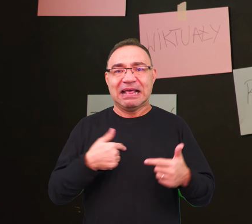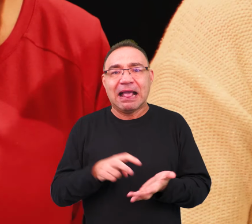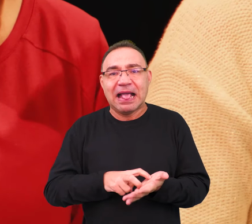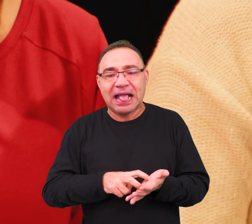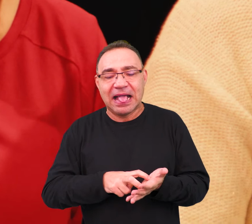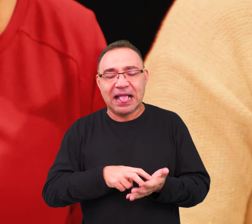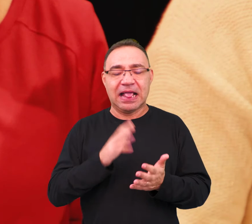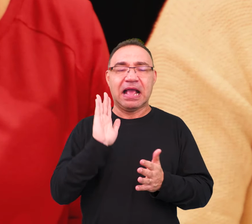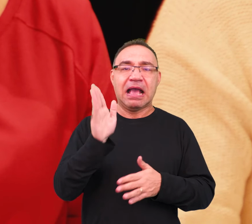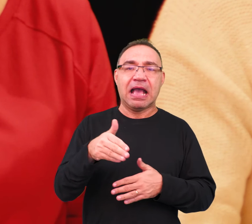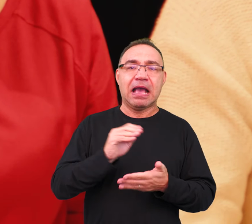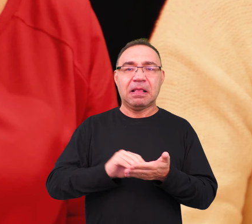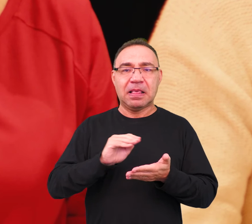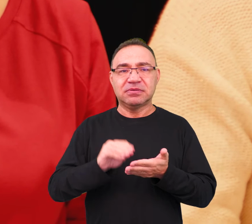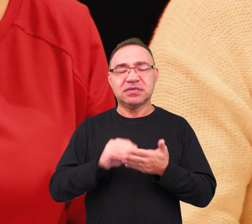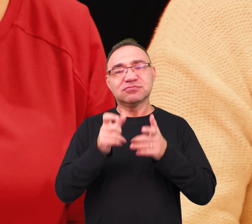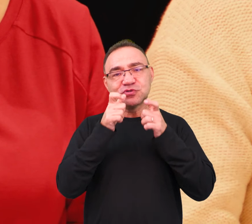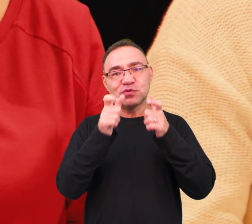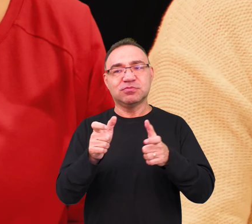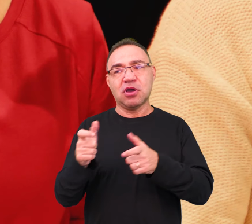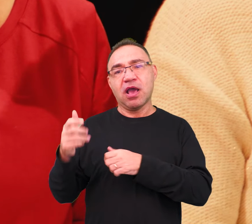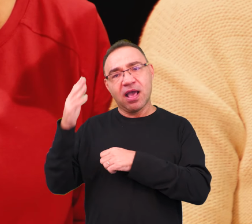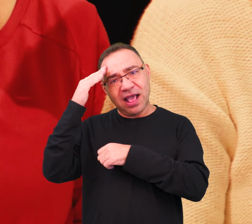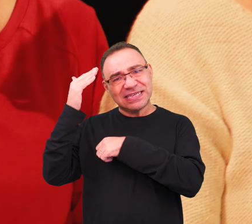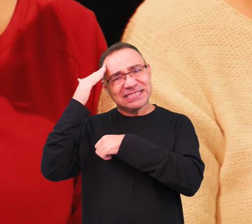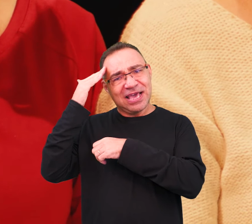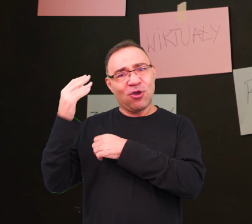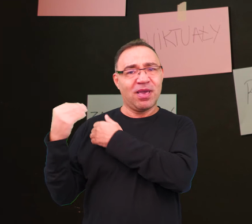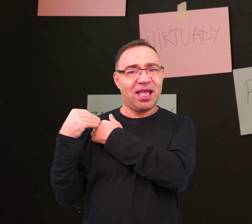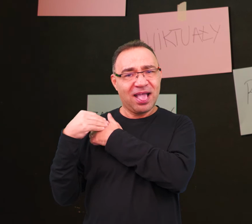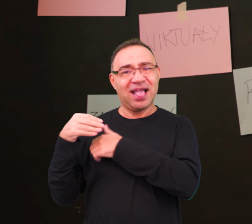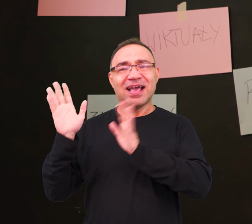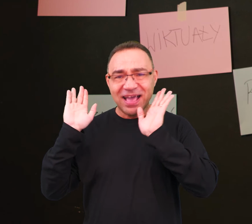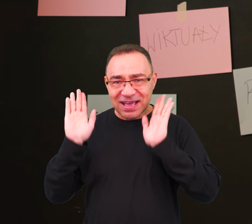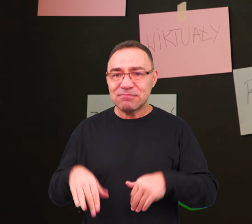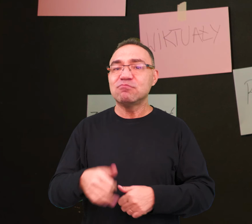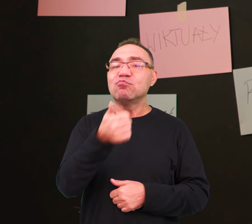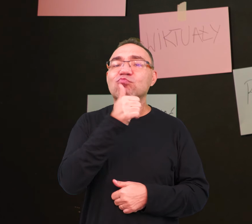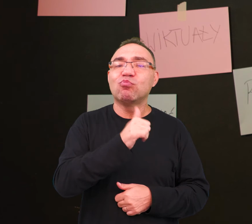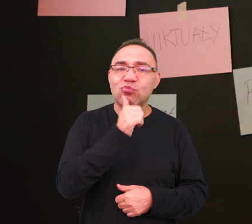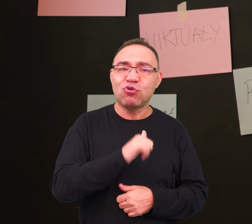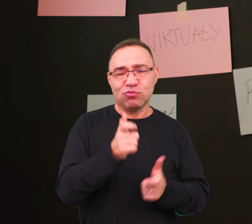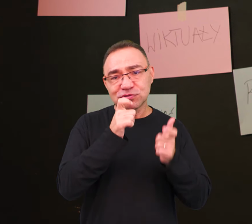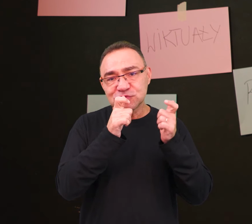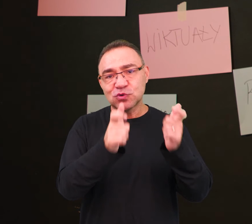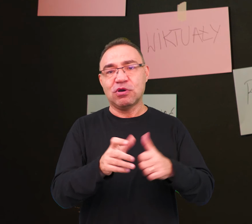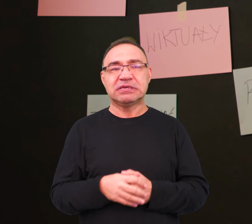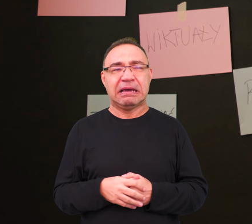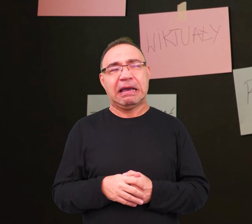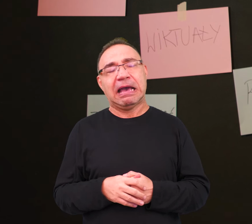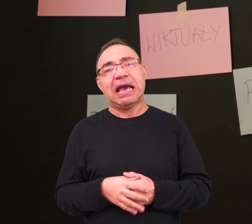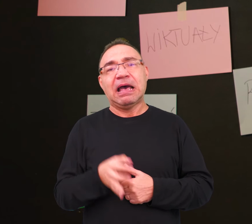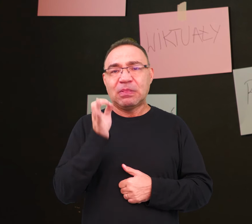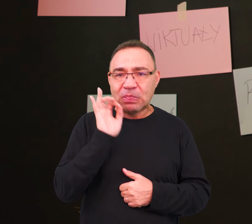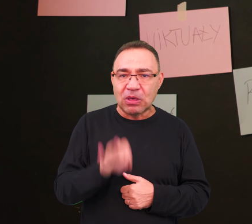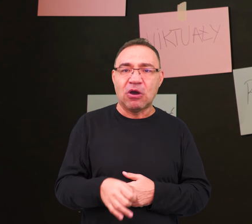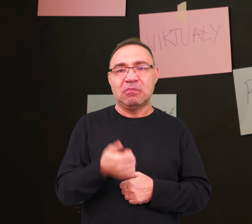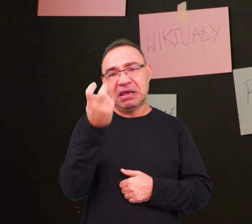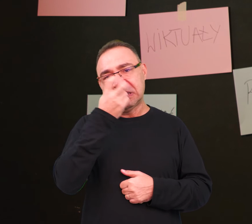bałam, a potem napisałam, bo moi znajomi mi przekonali, żebym spróbowała i stwierdziłam,